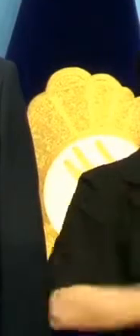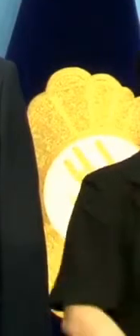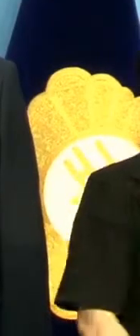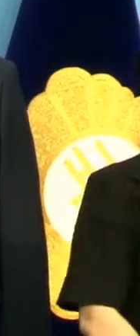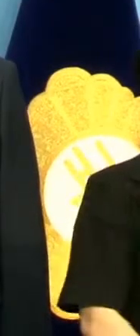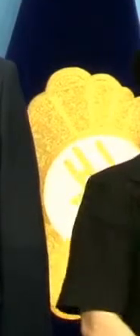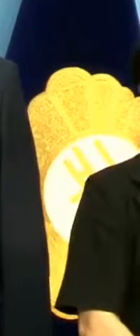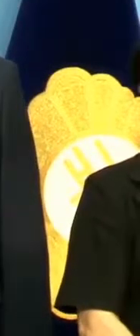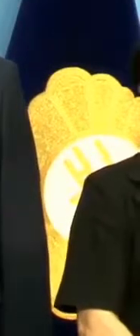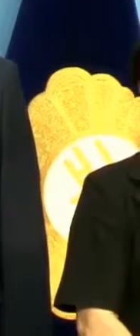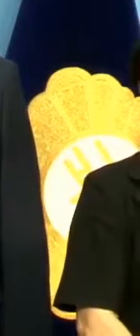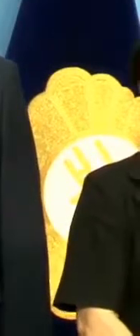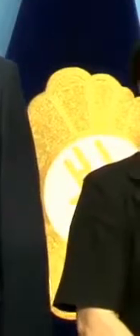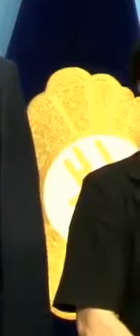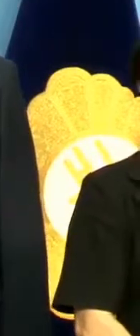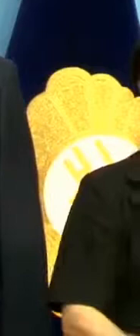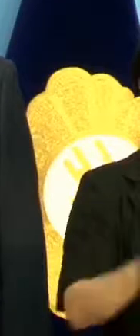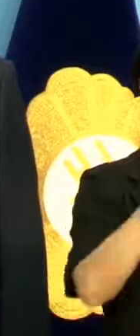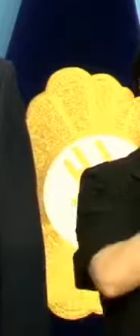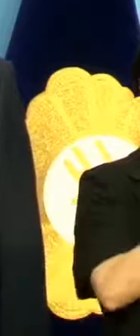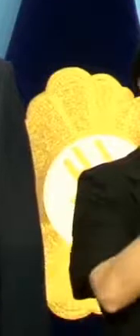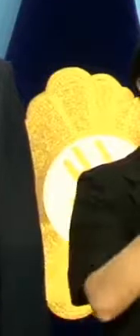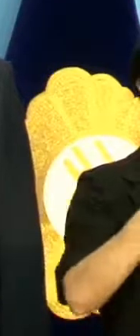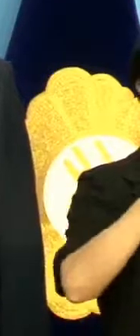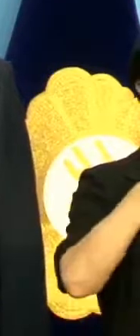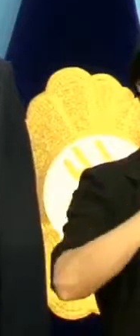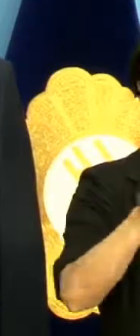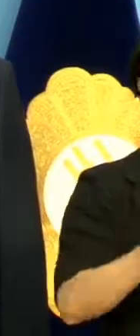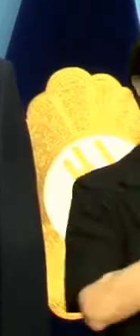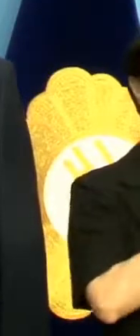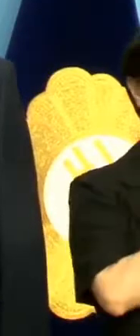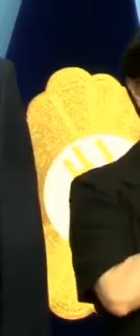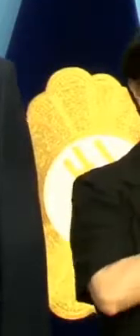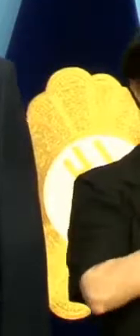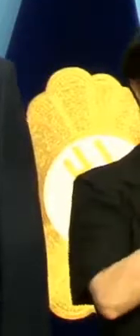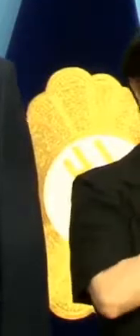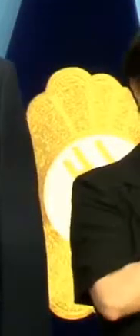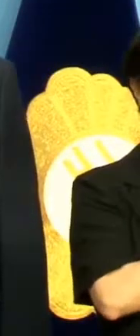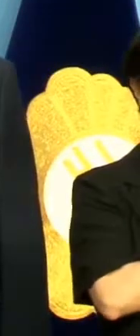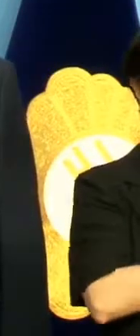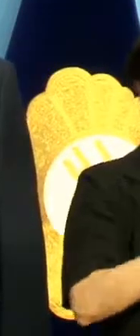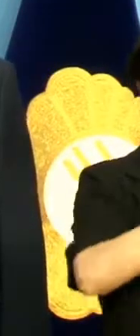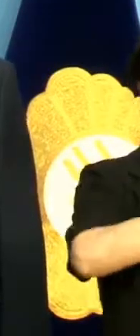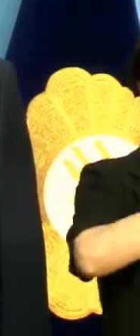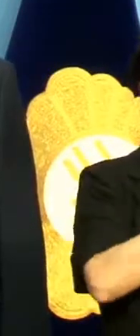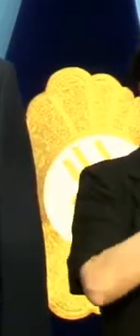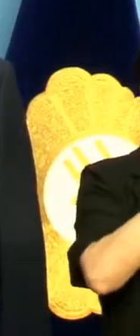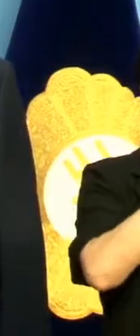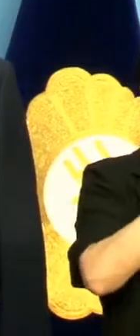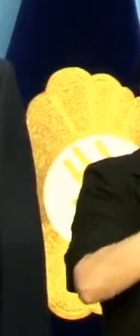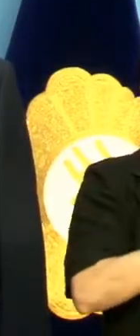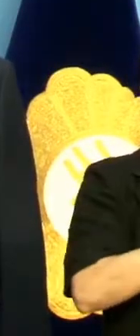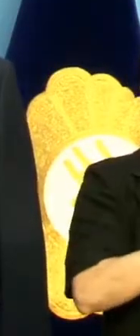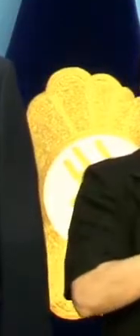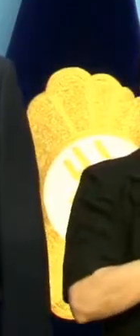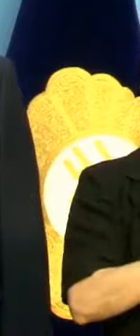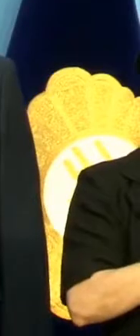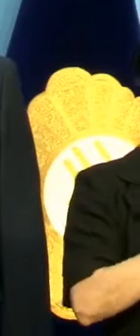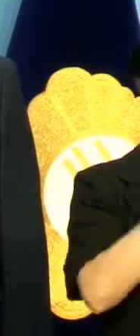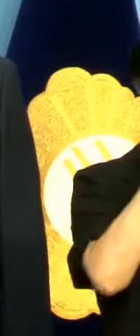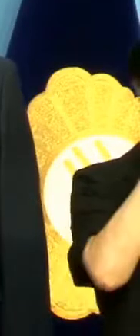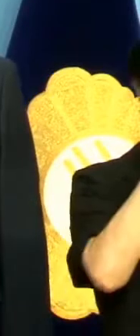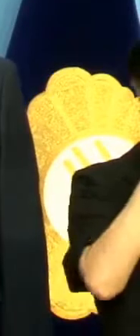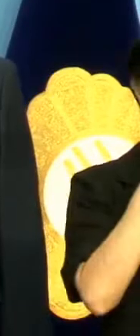있습니다 어이 스타 홀딩스 나 이상직 의원 2 이스타항공 취식 을 이 당시에 보유하고 있지